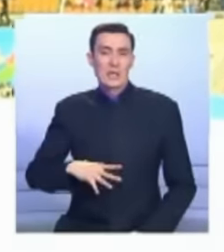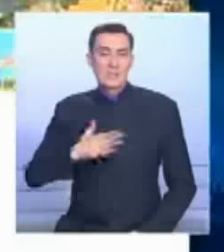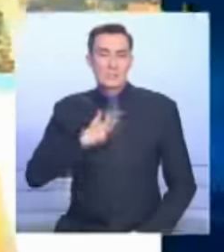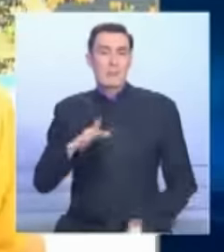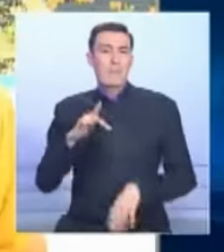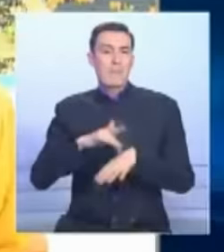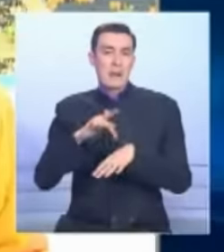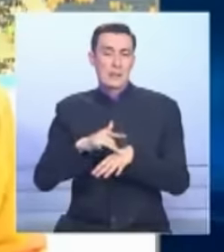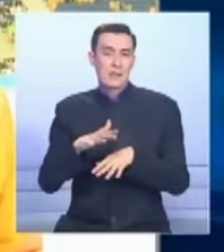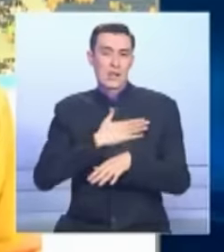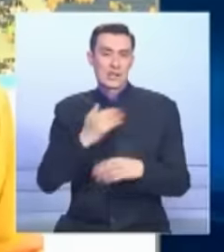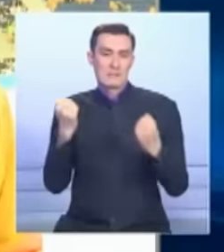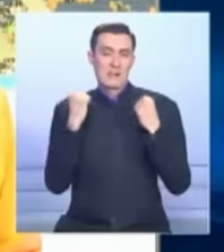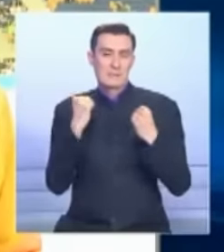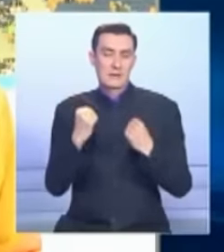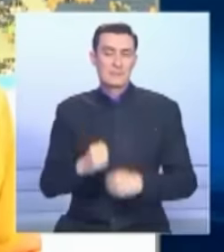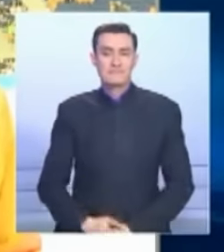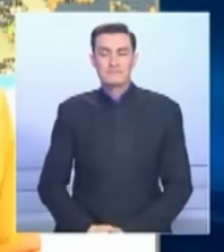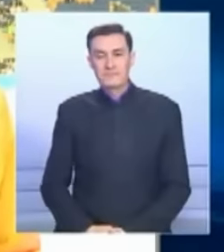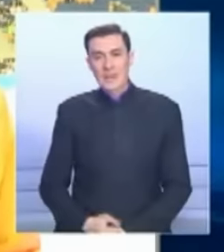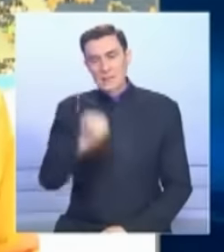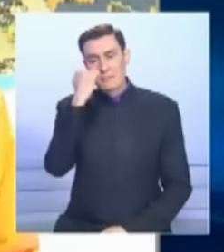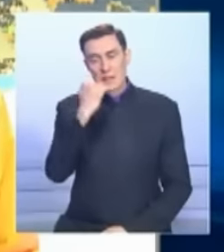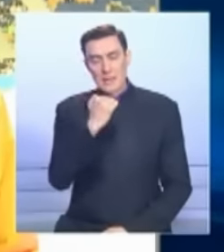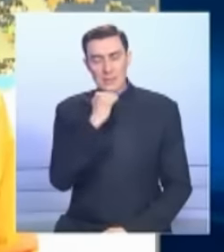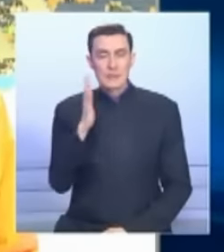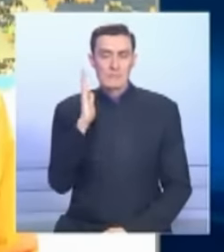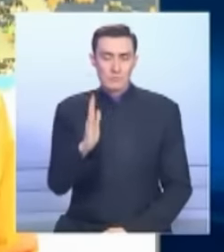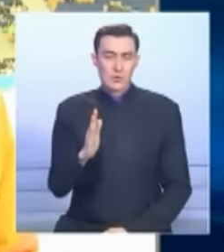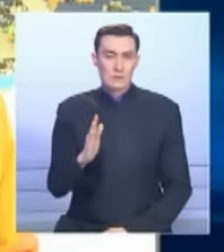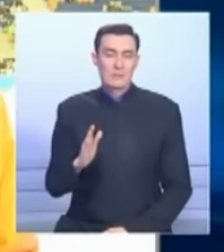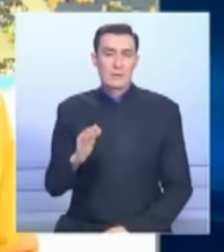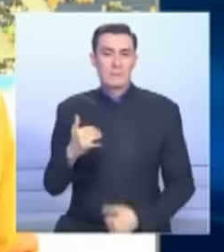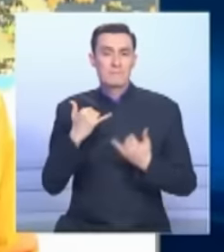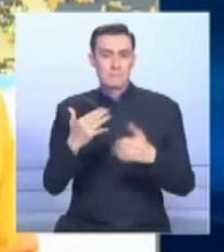наших. Эльвира. Благодарю, Татьяна. Будем держать кулачки за наших девушек.